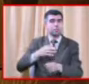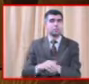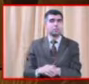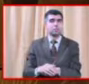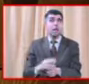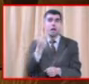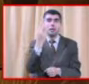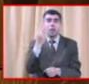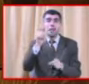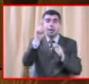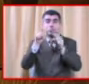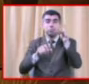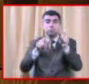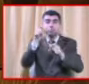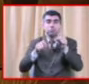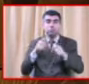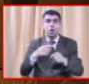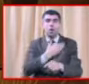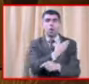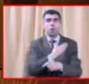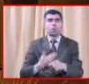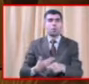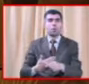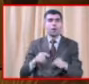ثلاث قطاعات حكومية ومؤسسة منتخبة